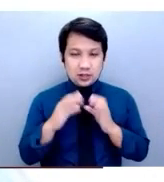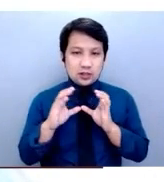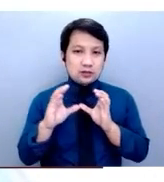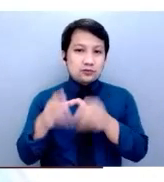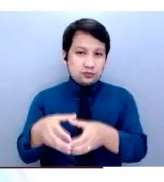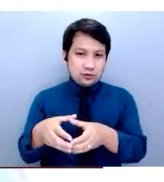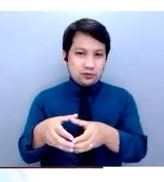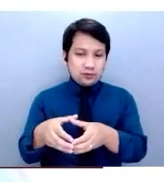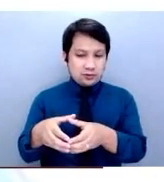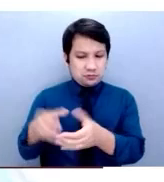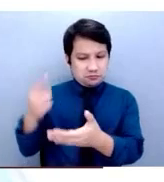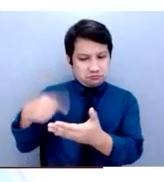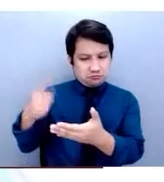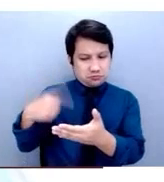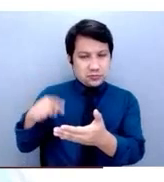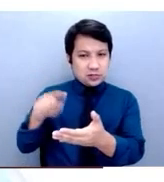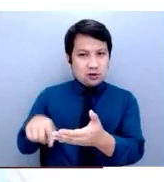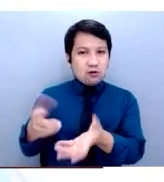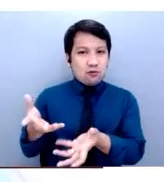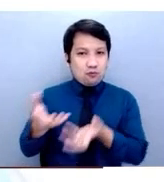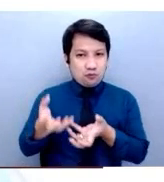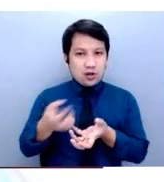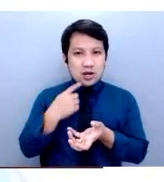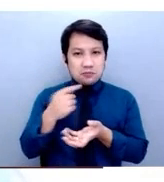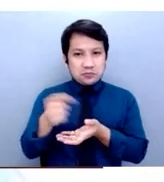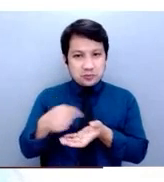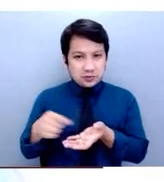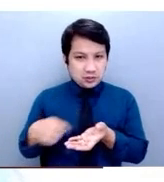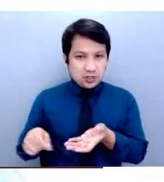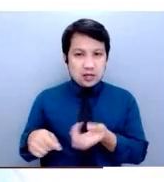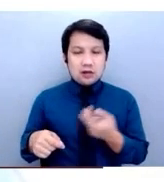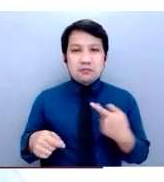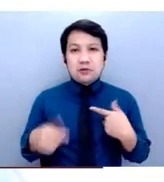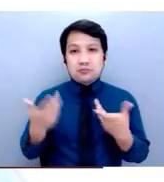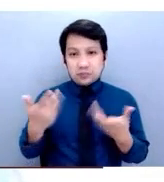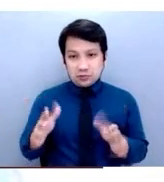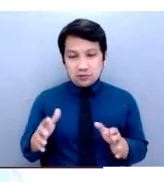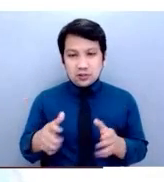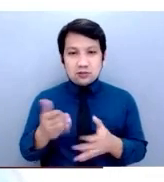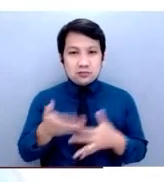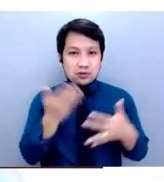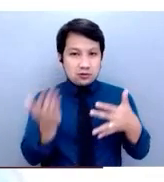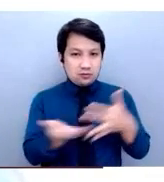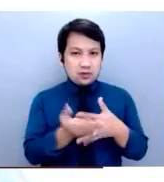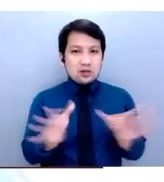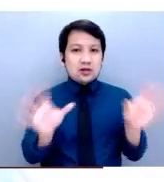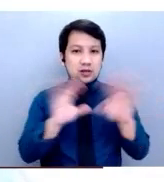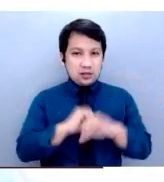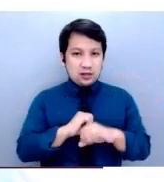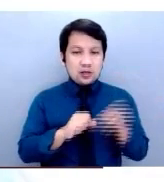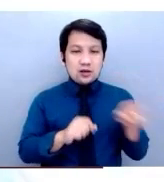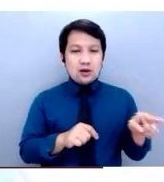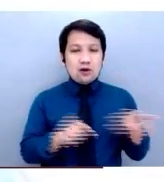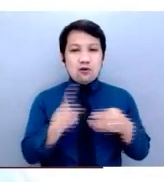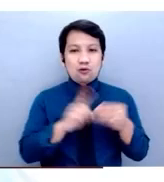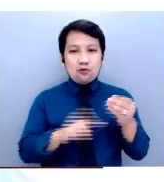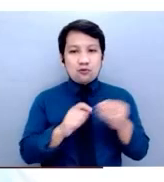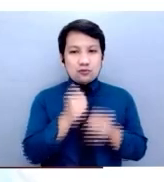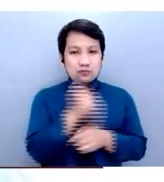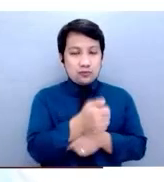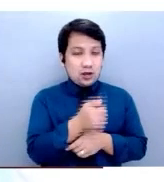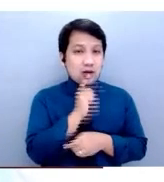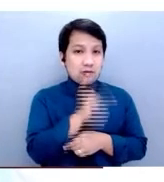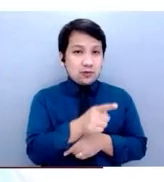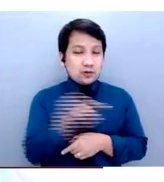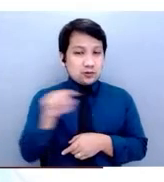tapos titingnan nila kung gusto nila yung pagkasulat at kung gusto nila ipa-finalize na lang yon nung